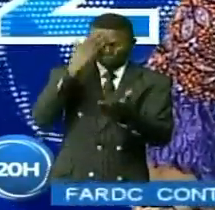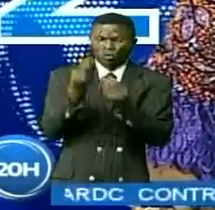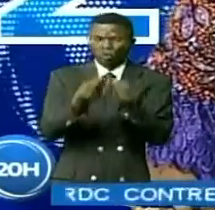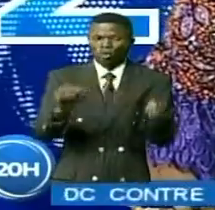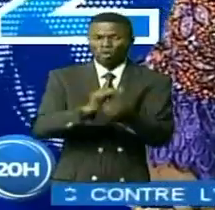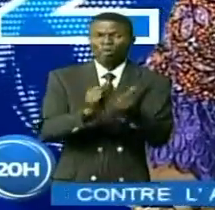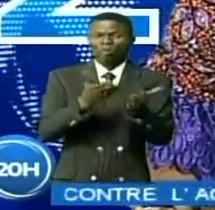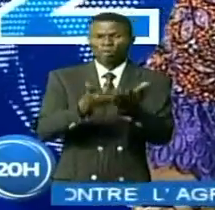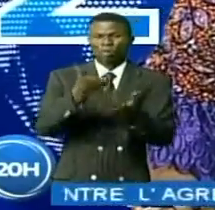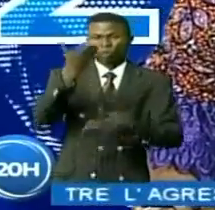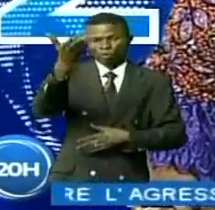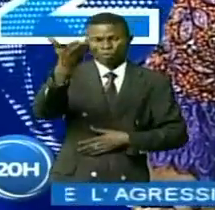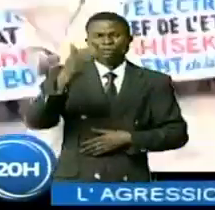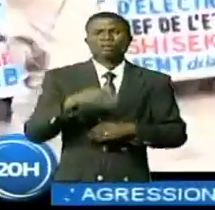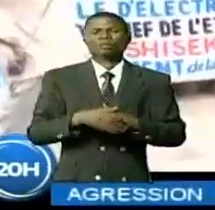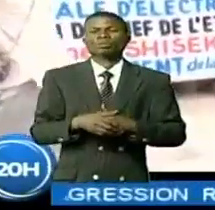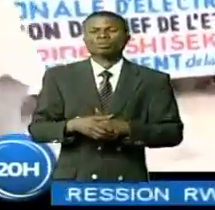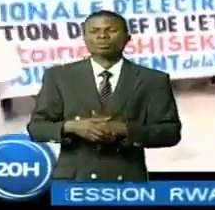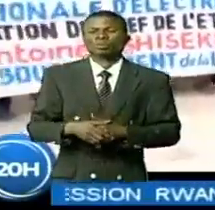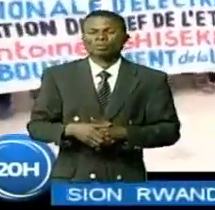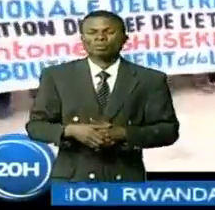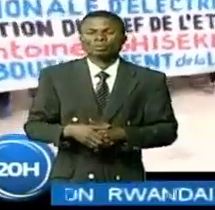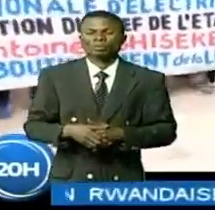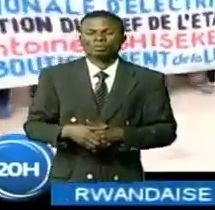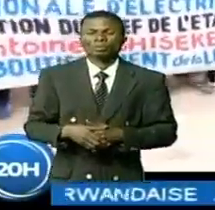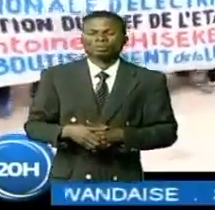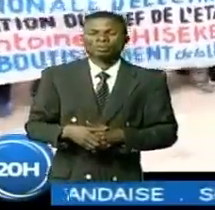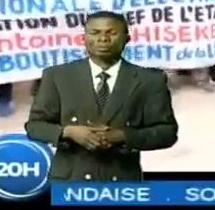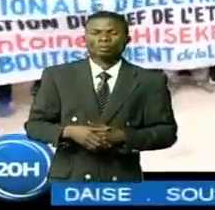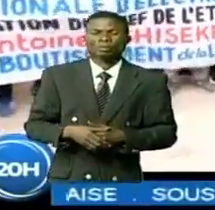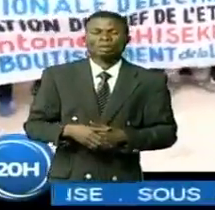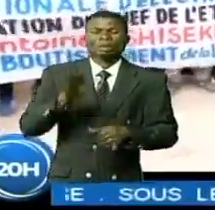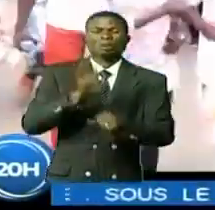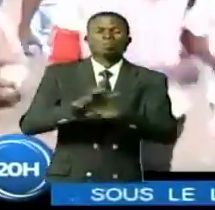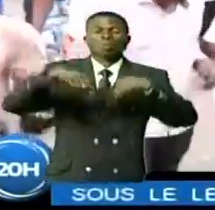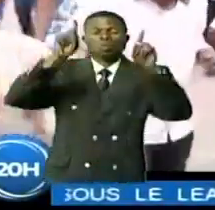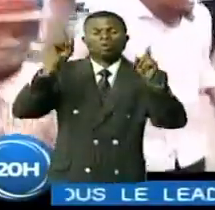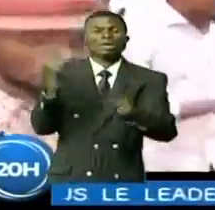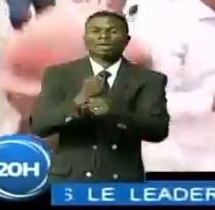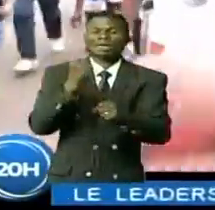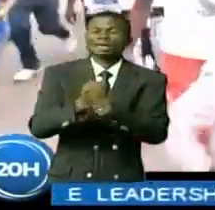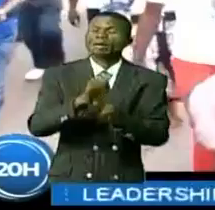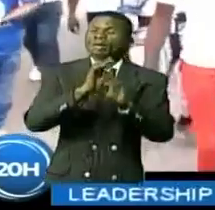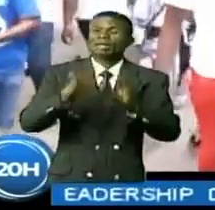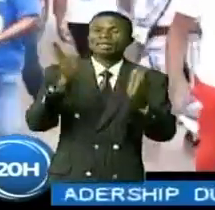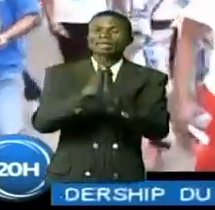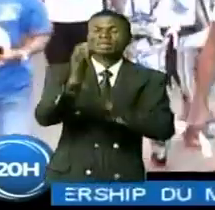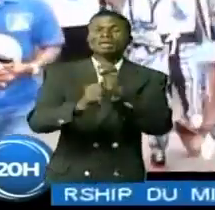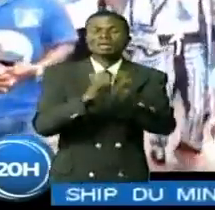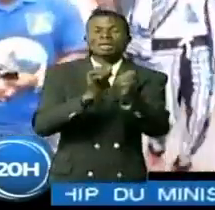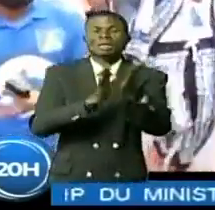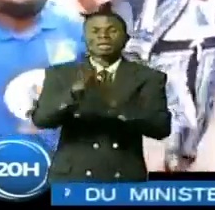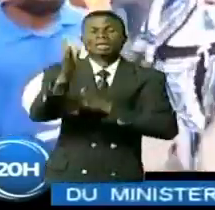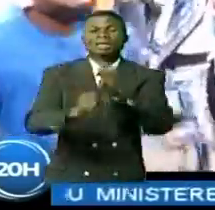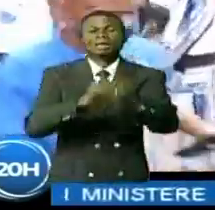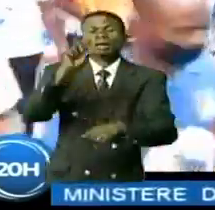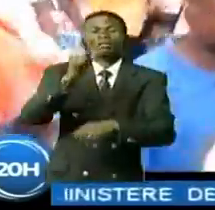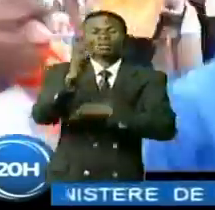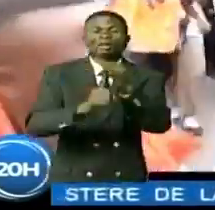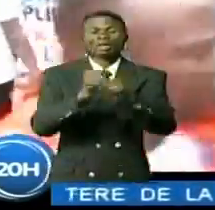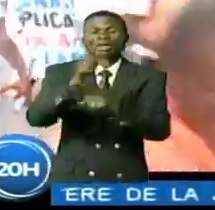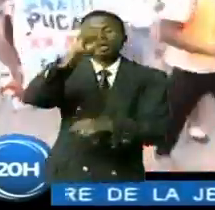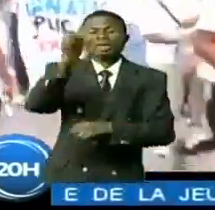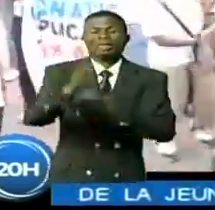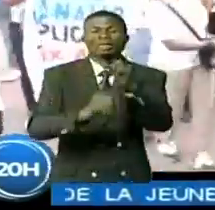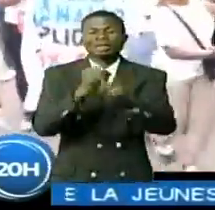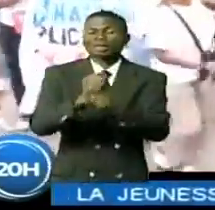Mabialalandou, Elie Toumba. Nationale d'électricité depuis plusieurs années. Ils ont fait 10 ans, 15 ans, 20 ans, voire 30 ans